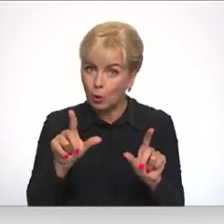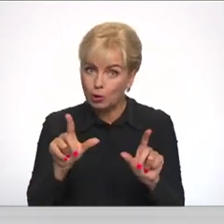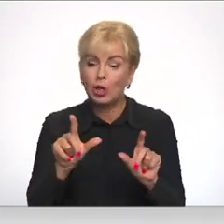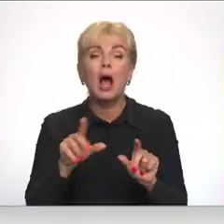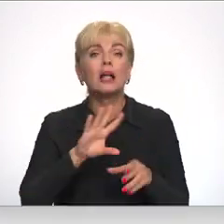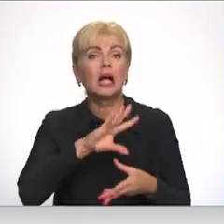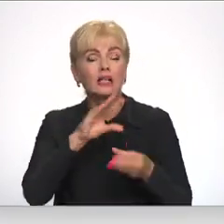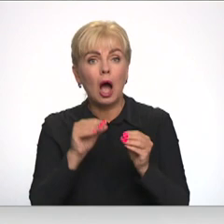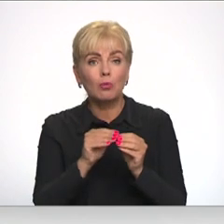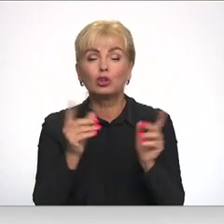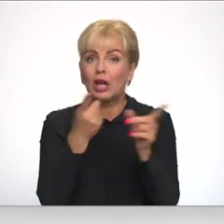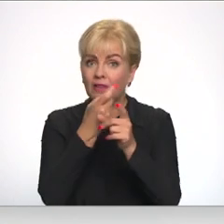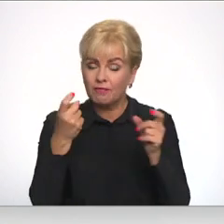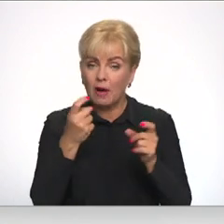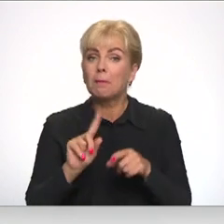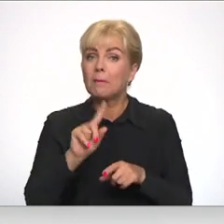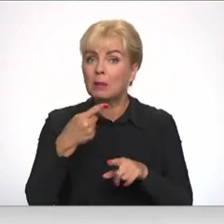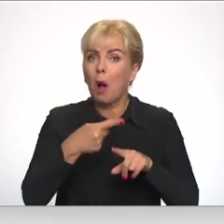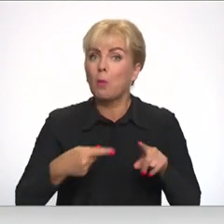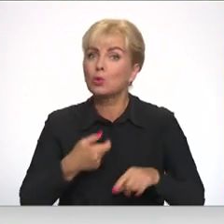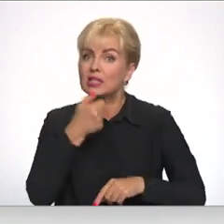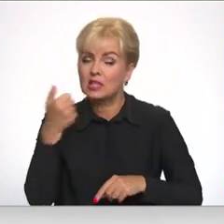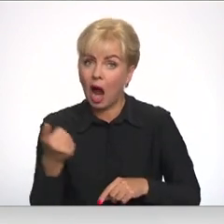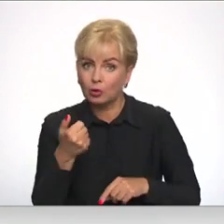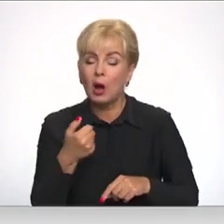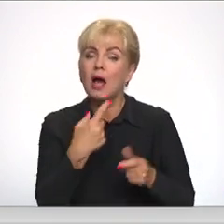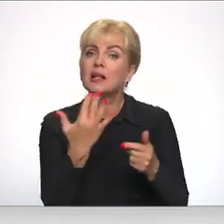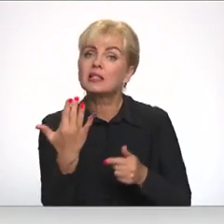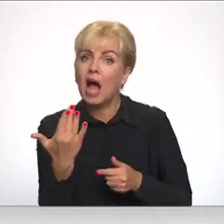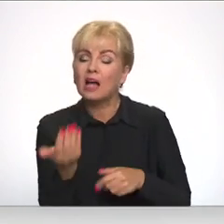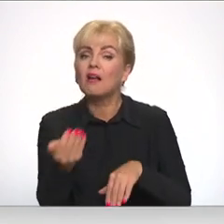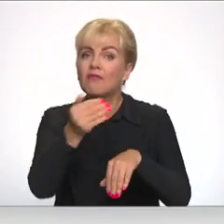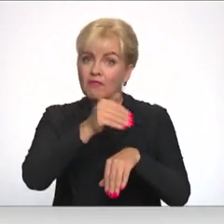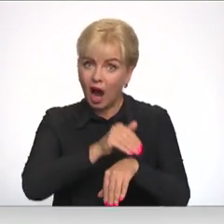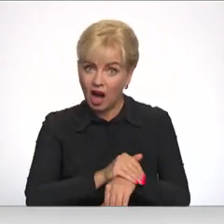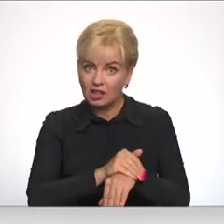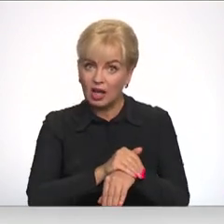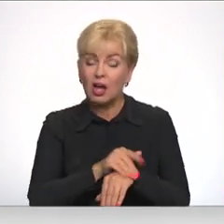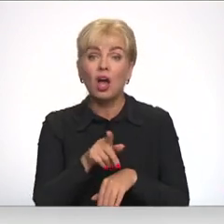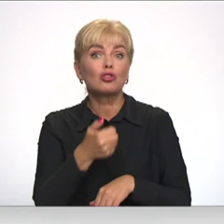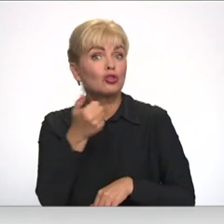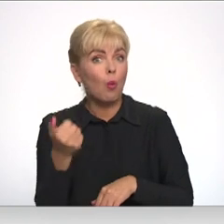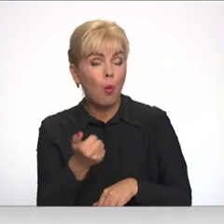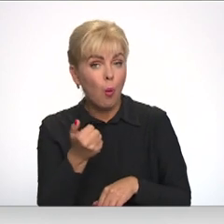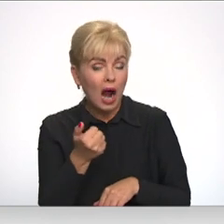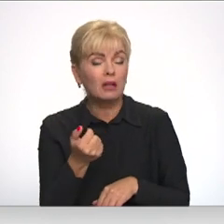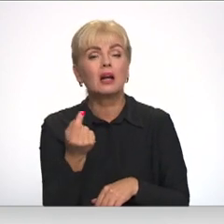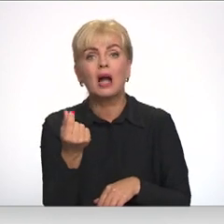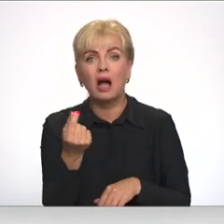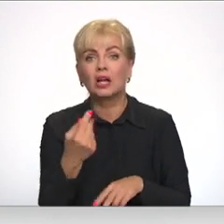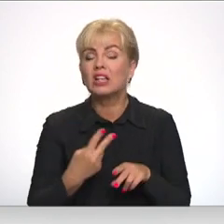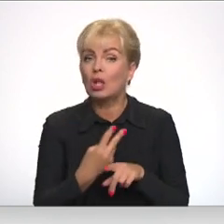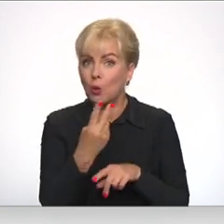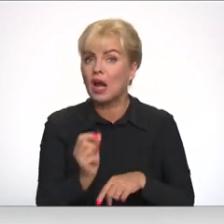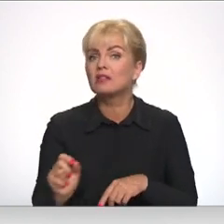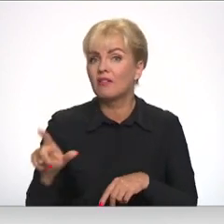informāciju par pirmo pusgadu, un tātad mūsu skaitļi un fakti ir šādi. Tātad šogad ir gandrīz divreiz